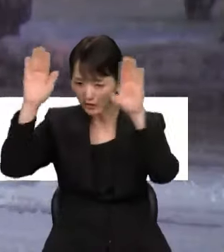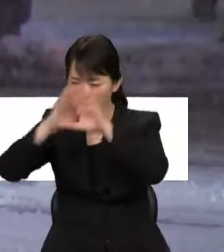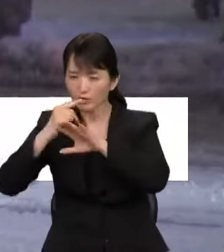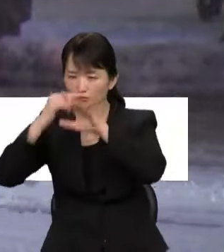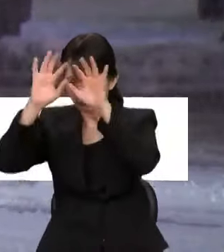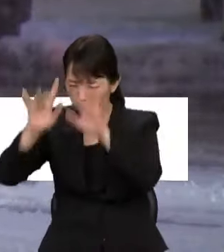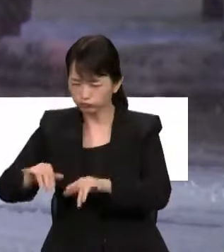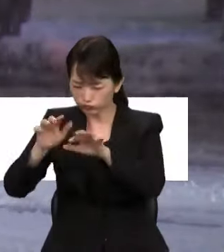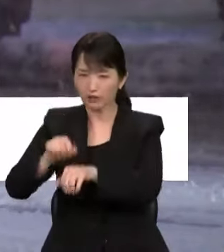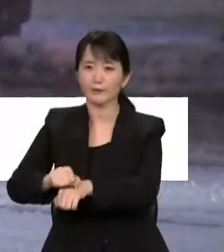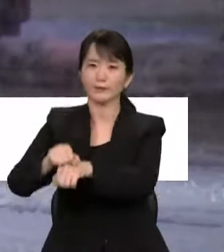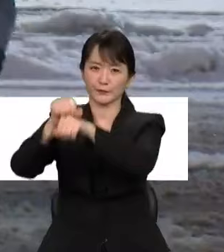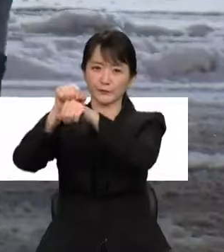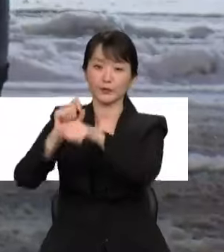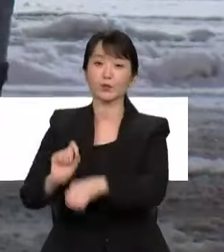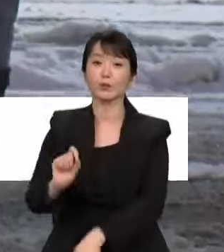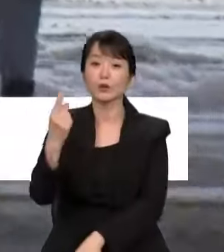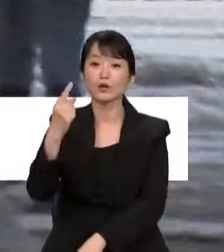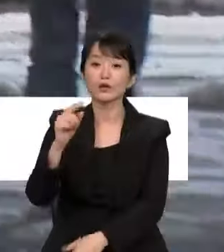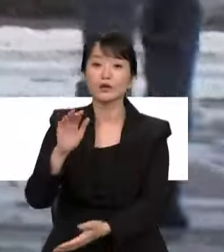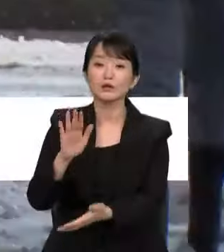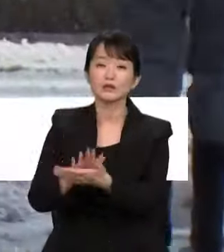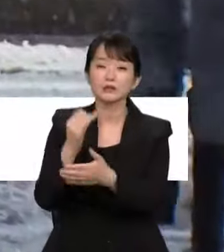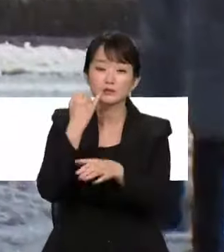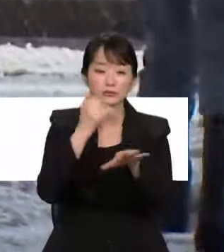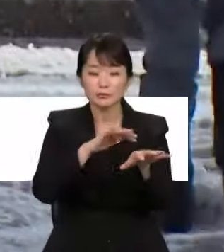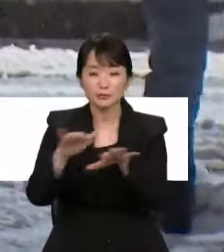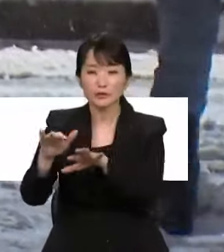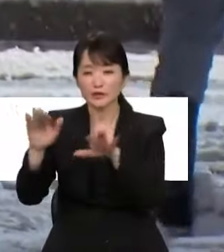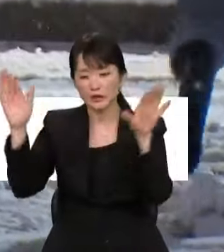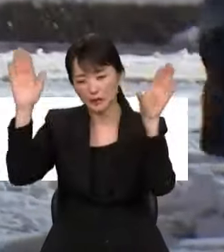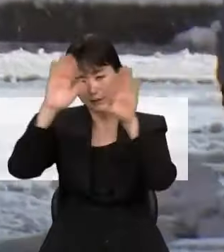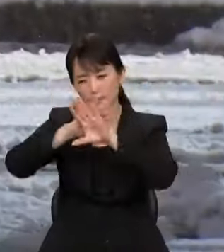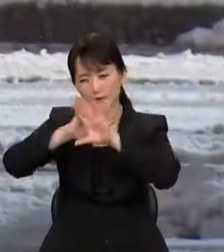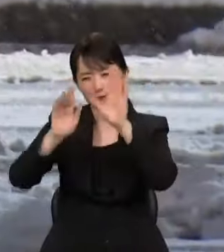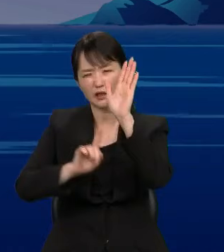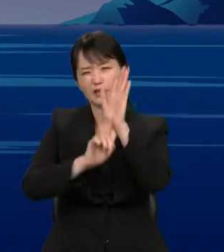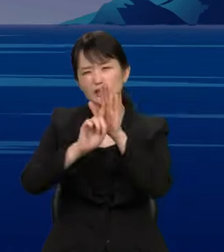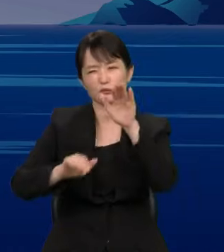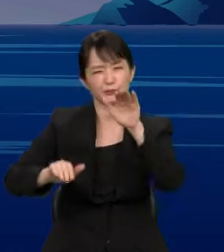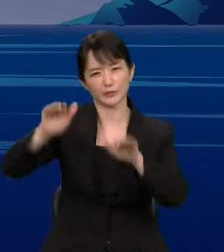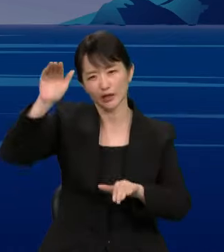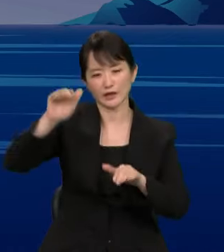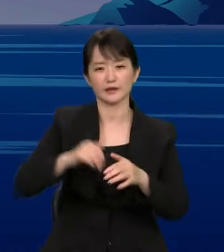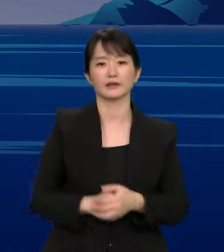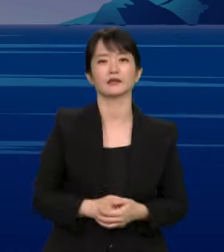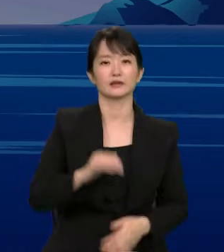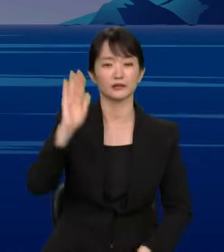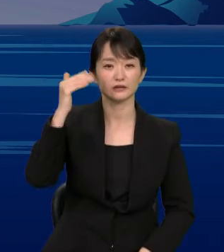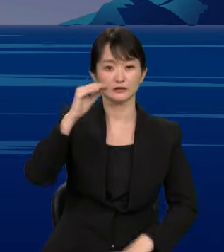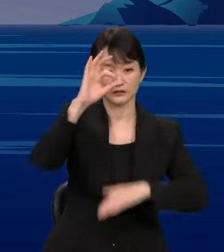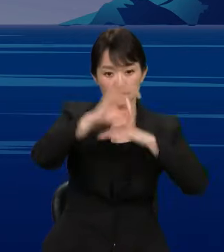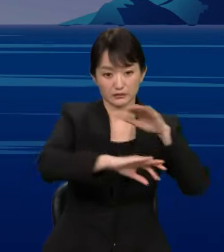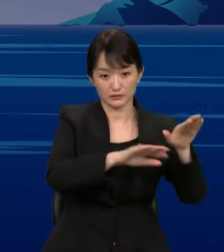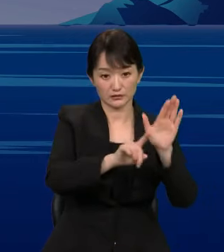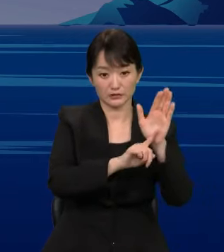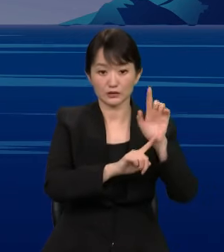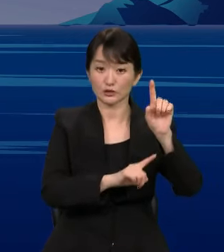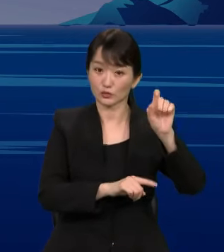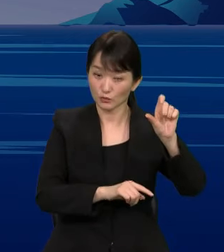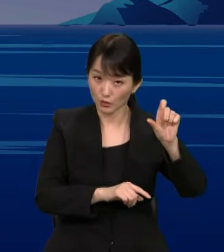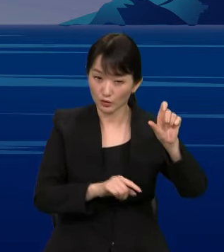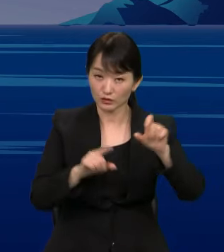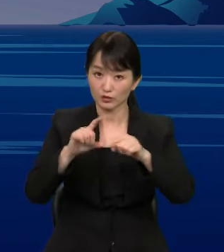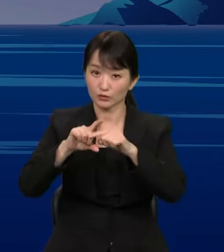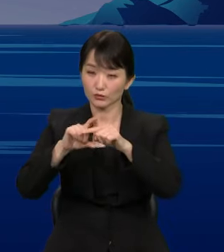눈이 내렸습니다 원인은 뜨거운 바다와 밤낮의 기온 차 때문이었습니다 최근 서해 온도는 15도 안팎으로